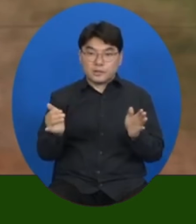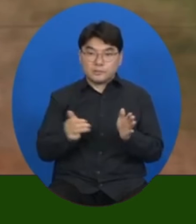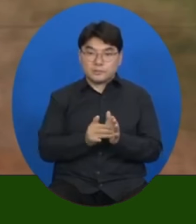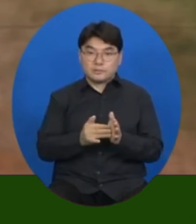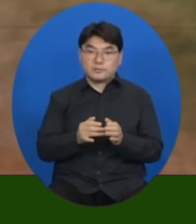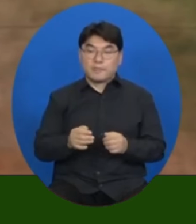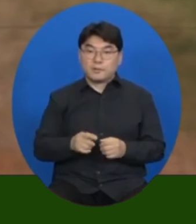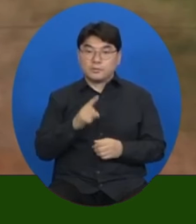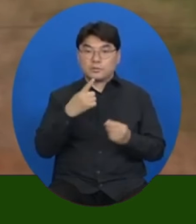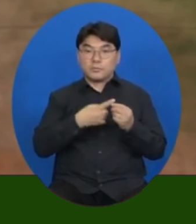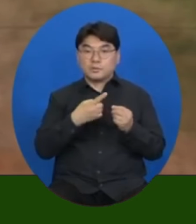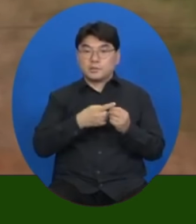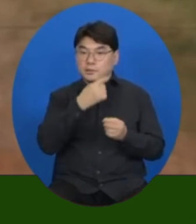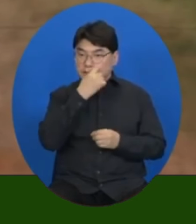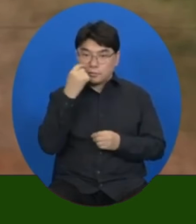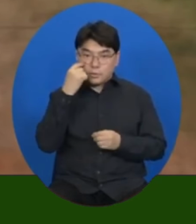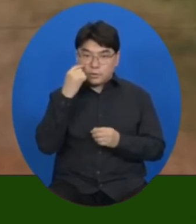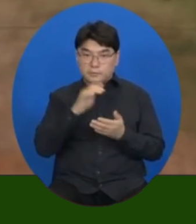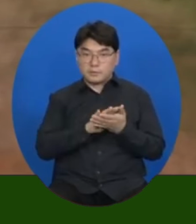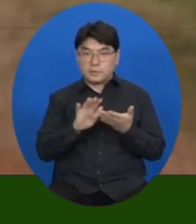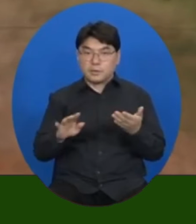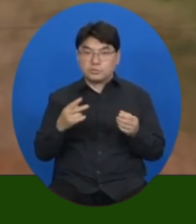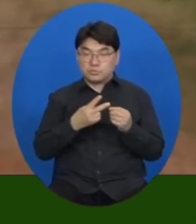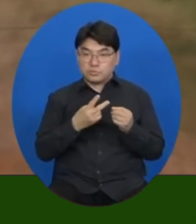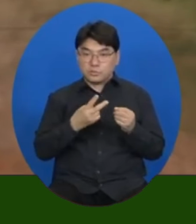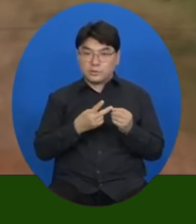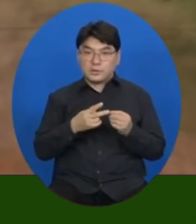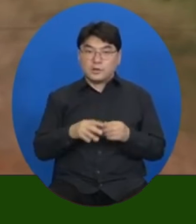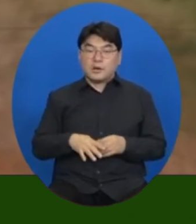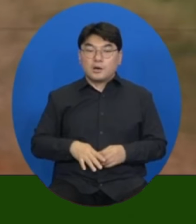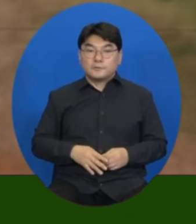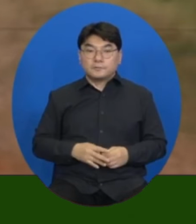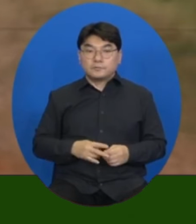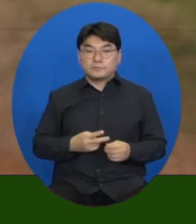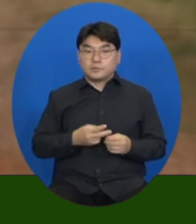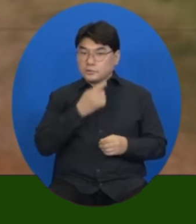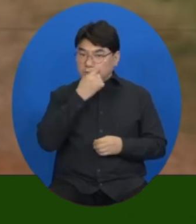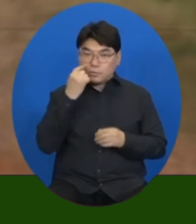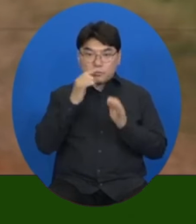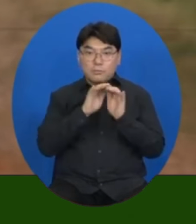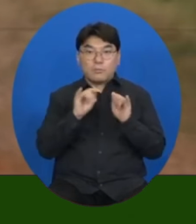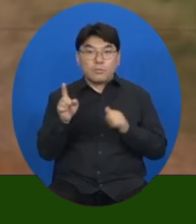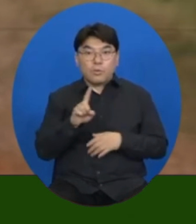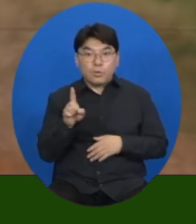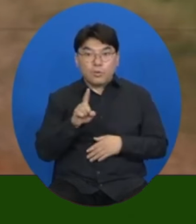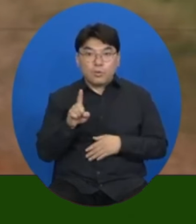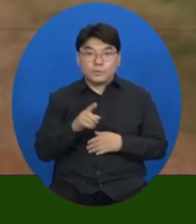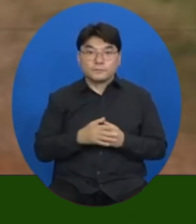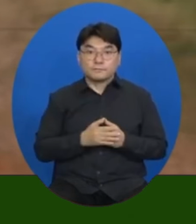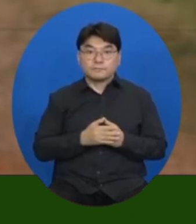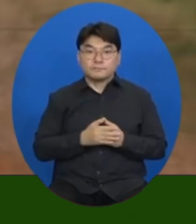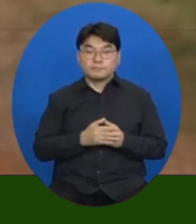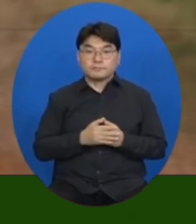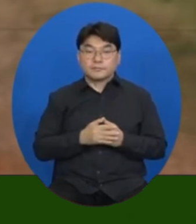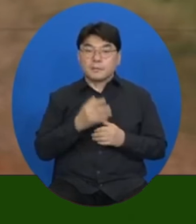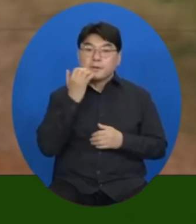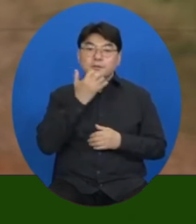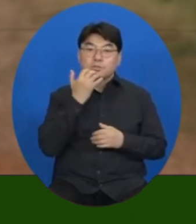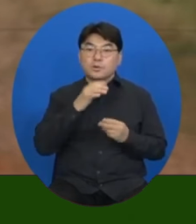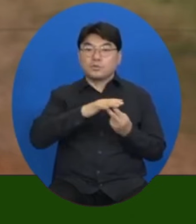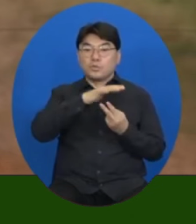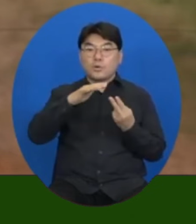사도들의 변화 된 삶입니다 베드로와 요한은 갈릴리 어부였다 배우지 않은